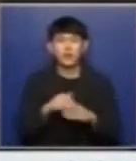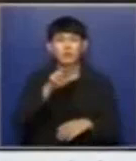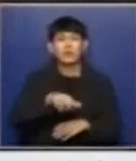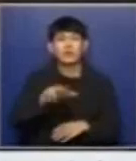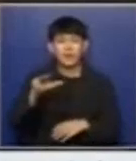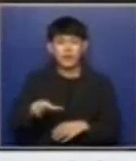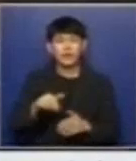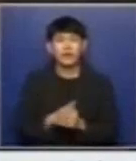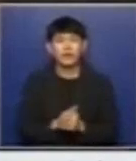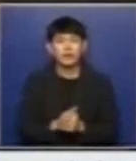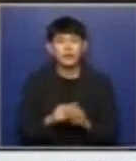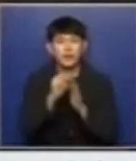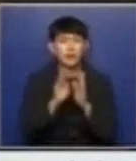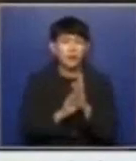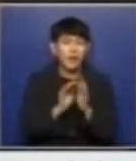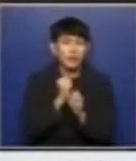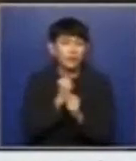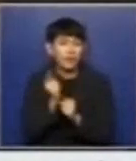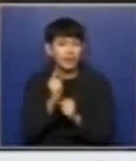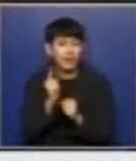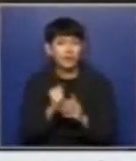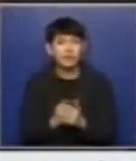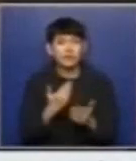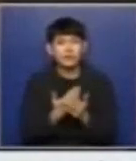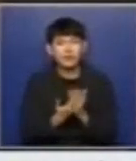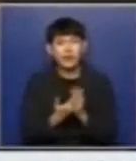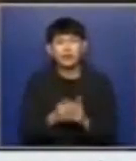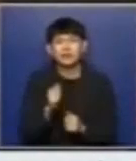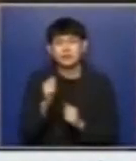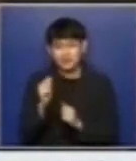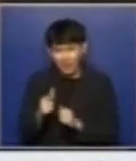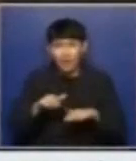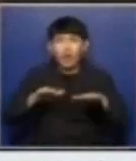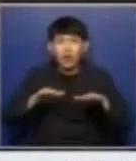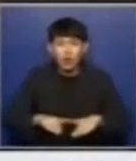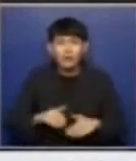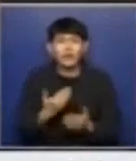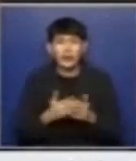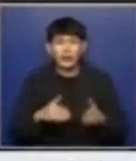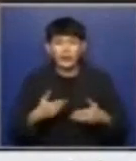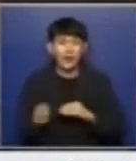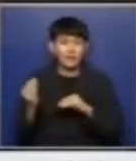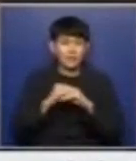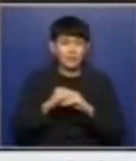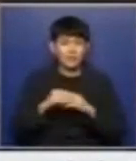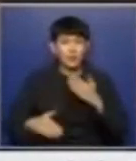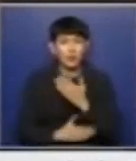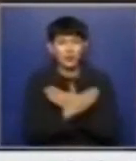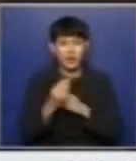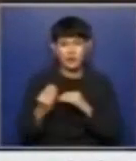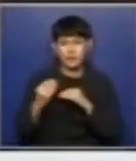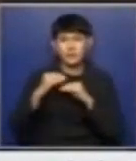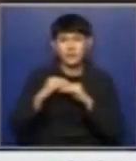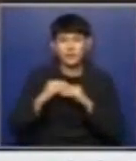ไทยเรามีนโยบายครับลดรายจ่ายเพิ่มรายได้ขยายโอกาสพร